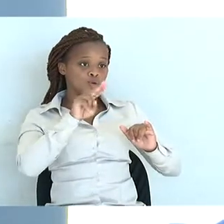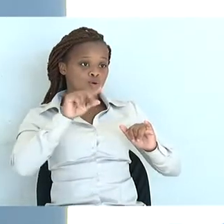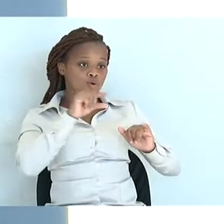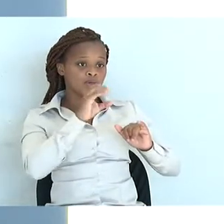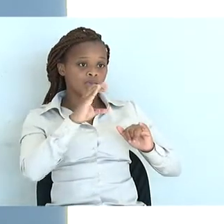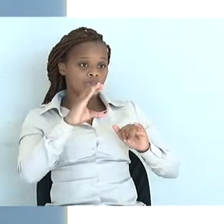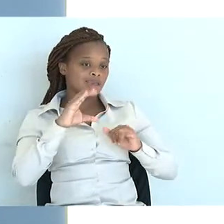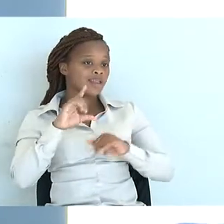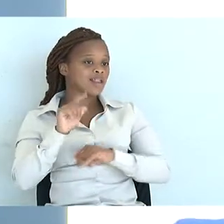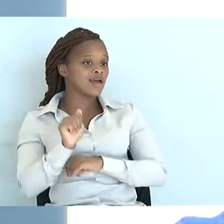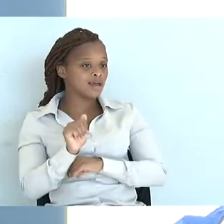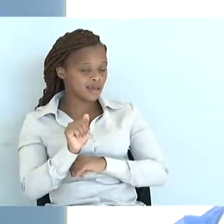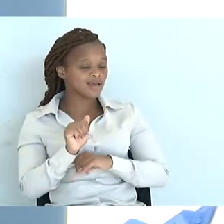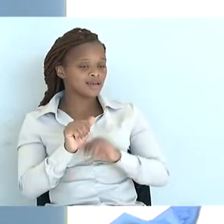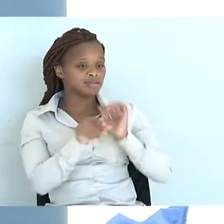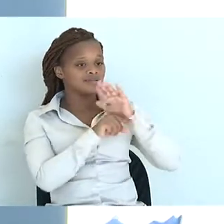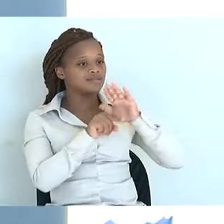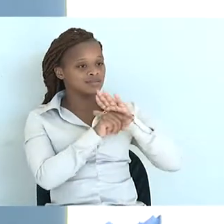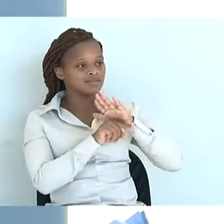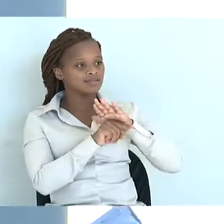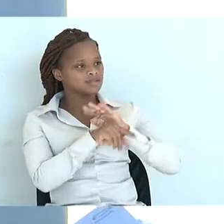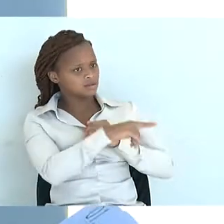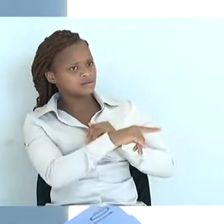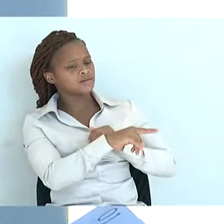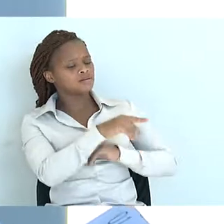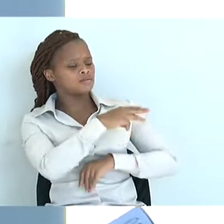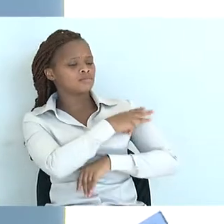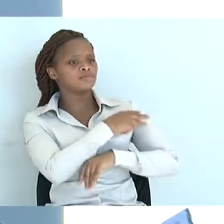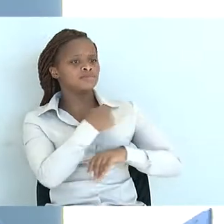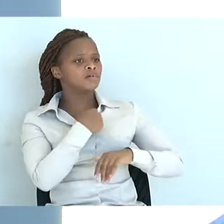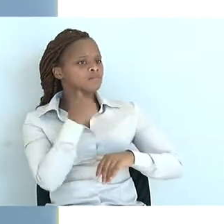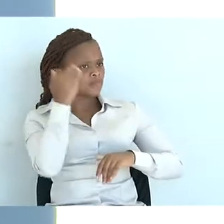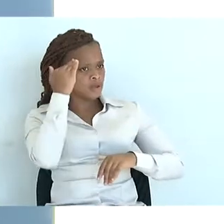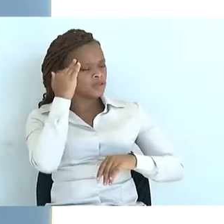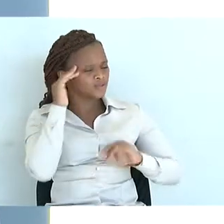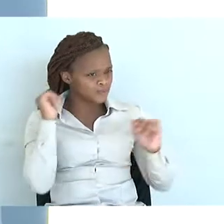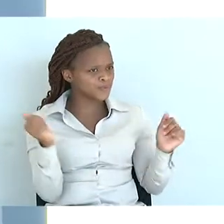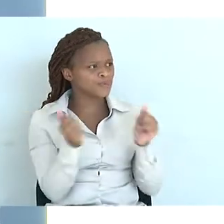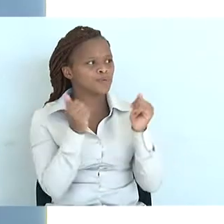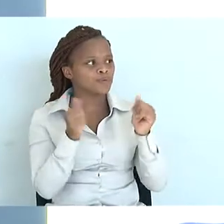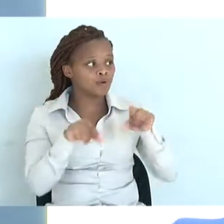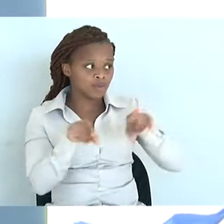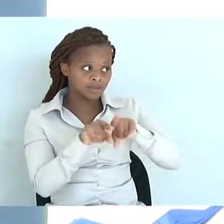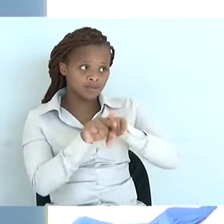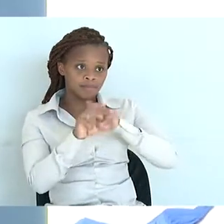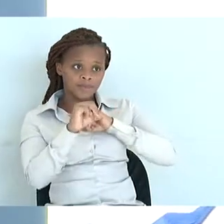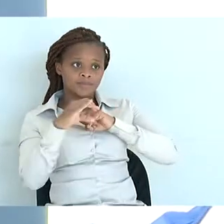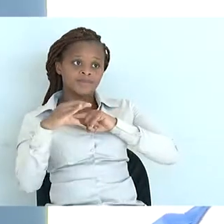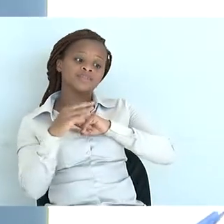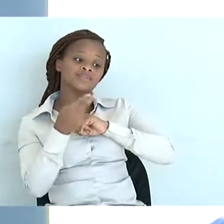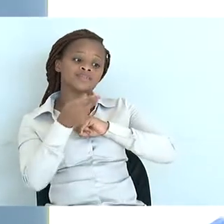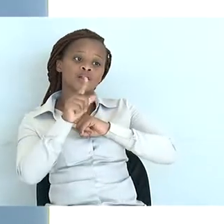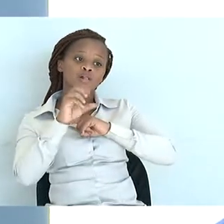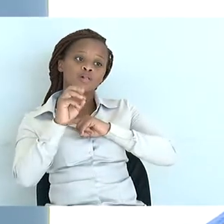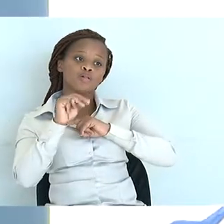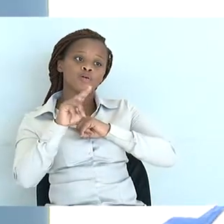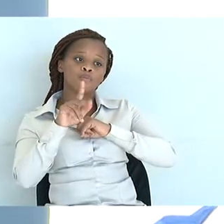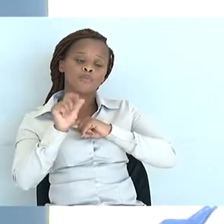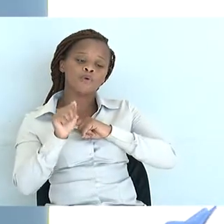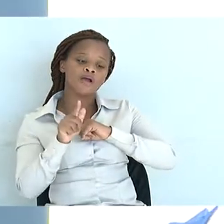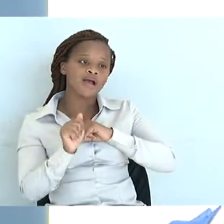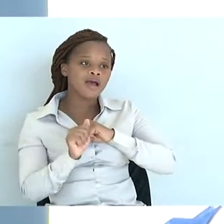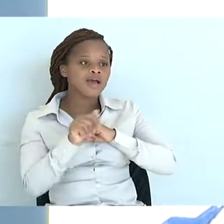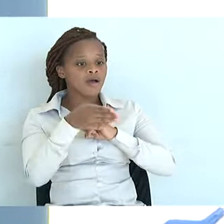district coordinators bami abaningi. Even ubaba wethu MEC ubabhlomuke khona la thina we are proud othukela ukuthi umsebenzi